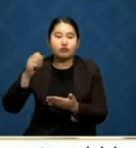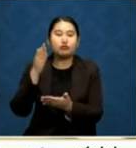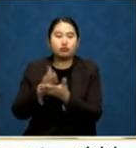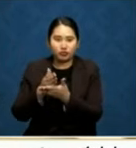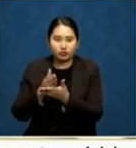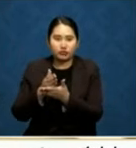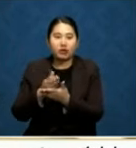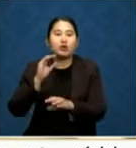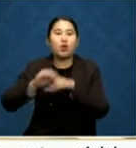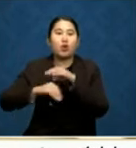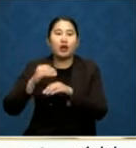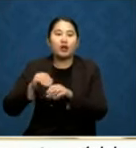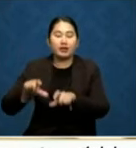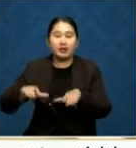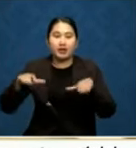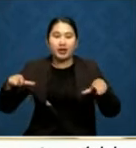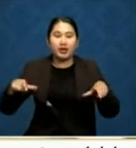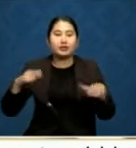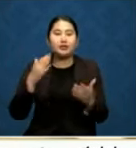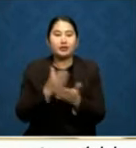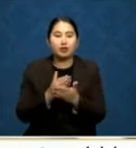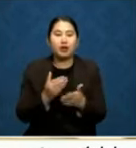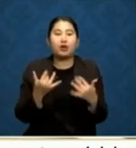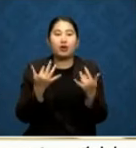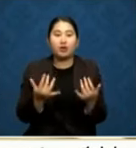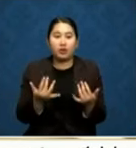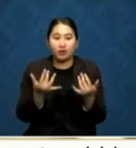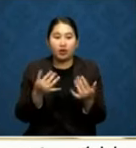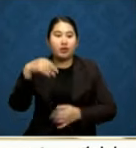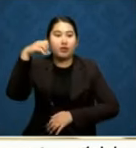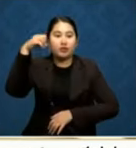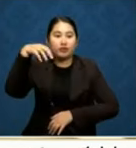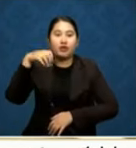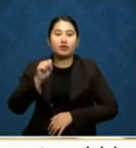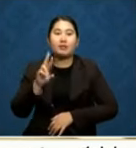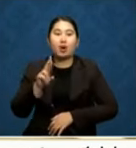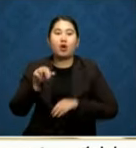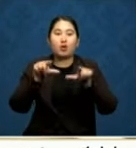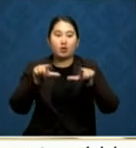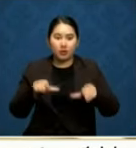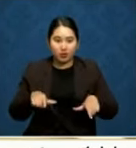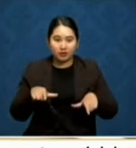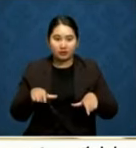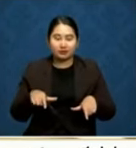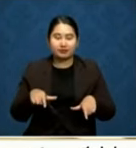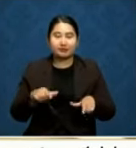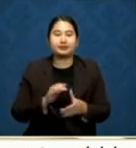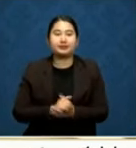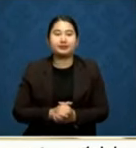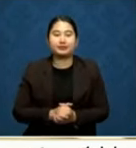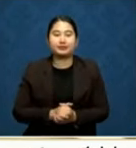โครงการขนาดใหญ่แ่งให่ทุกโงการจนกว่าไฟฟาสำรองจะลดลงสู่มาตรฐาน